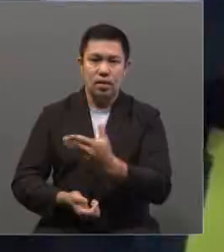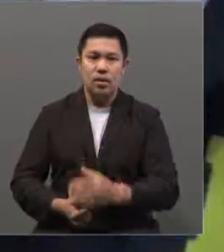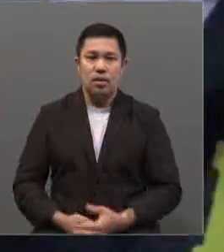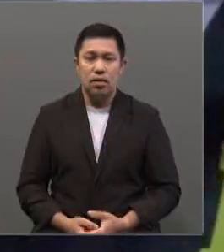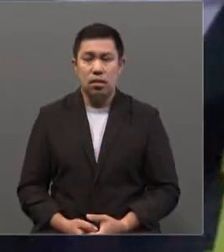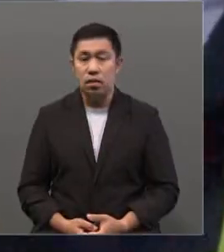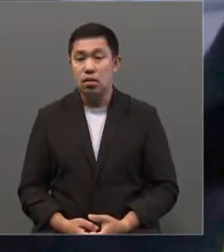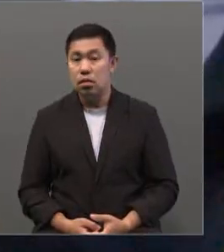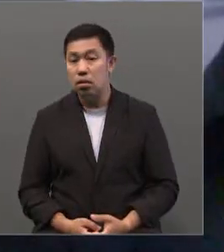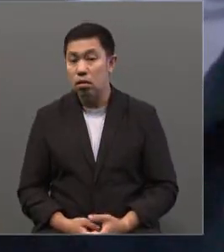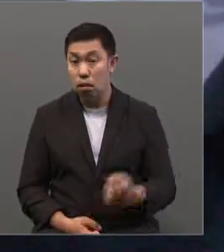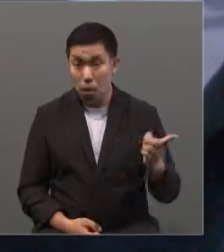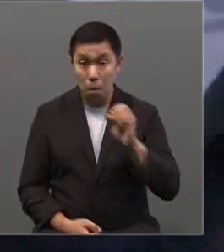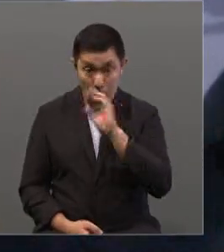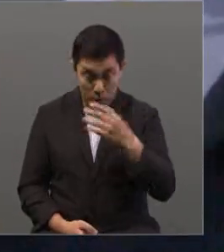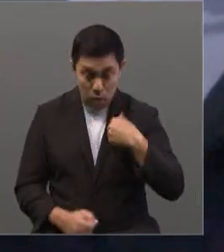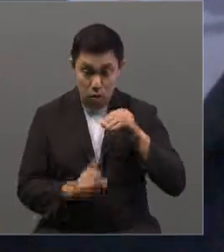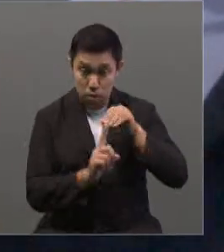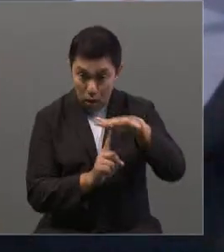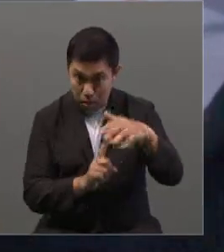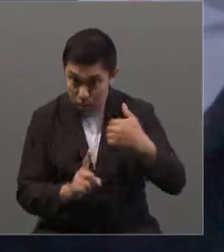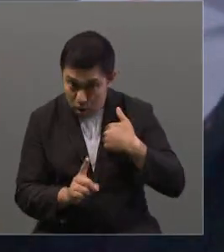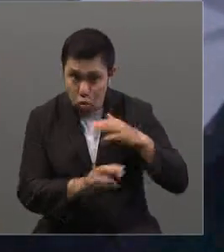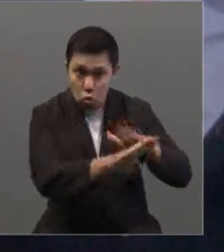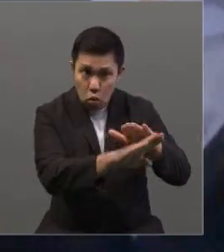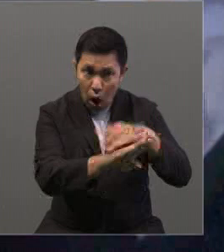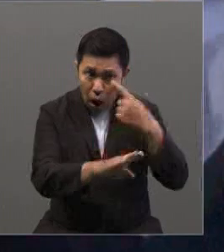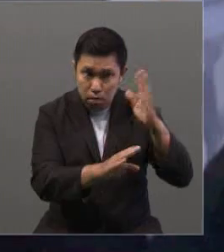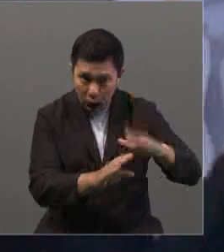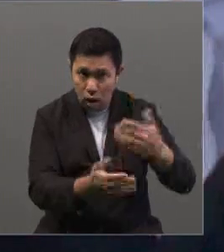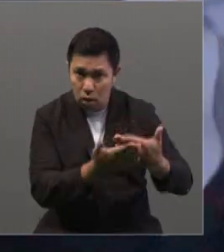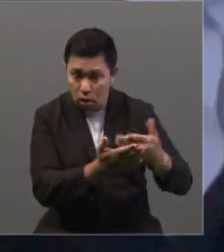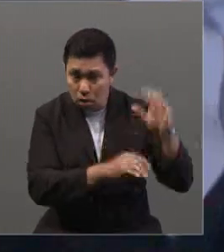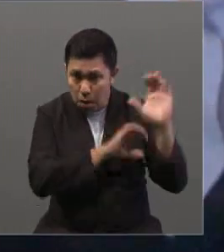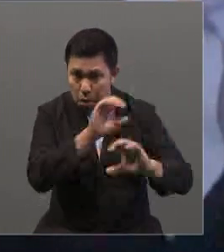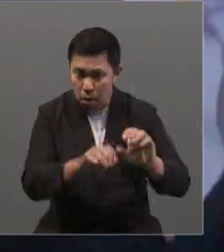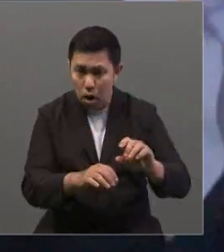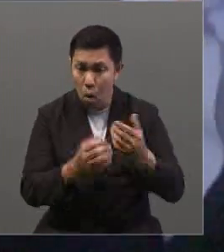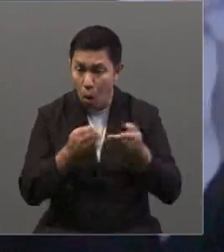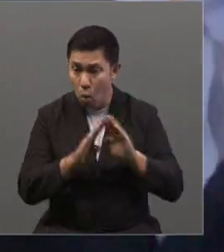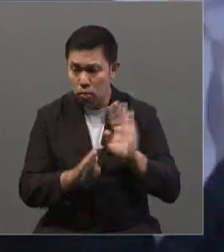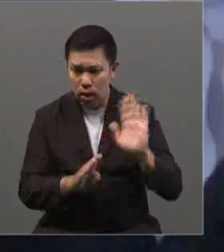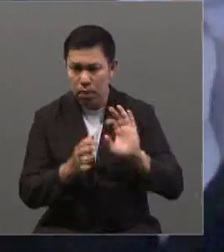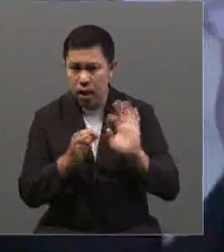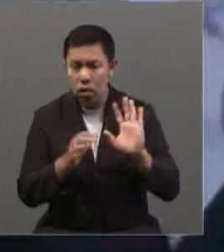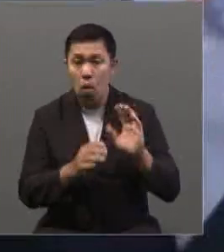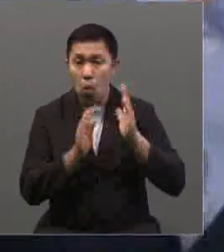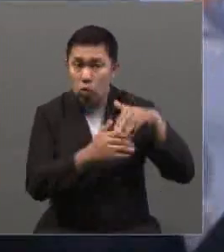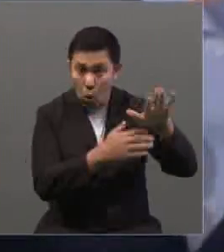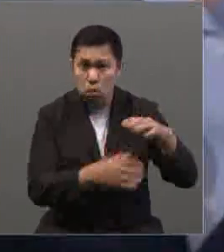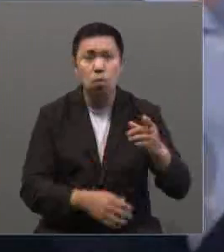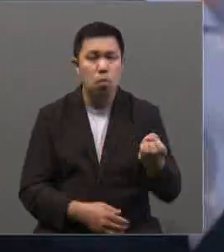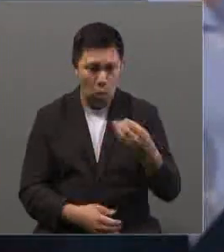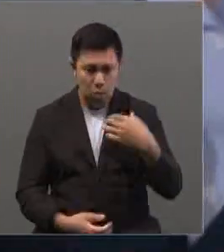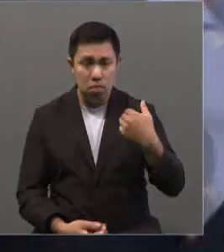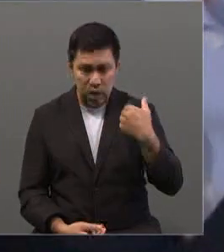คุณกระปุกเขาได้บอกไหมคะว่าตัวเขามีลูกทีมมีดาวไลน์หรือว่าได้ไปชักชวนใครเพิ่มเติมนอกจากคนในครอบครัวหรือเปล่า ก็บอกครับปกติก็ต้